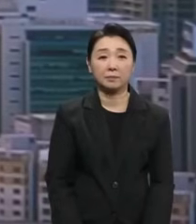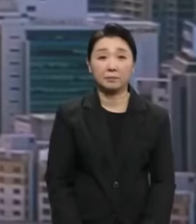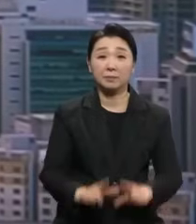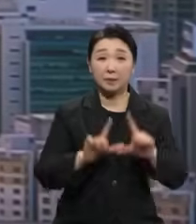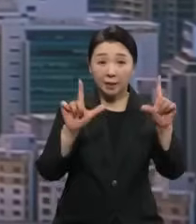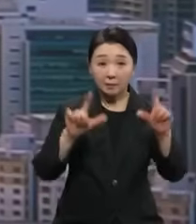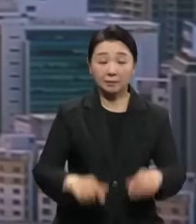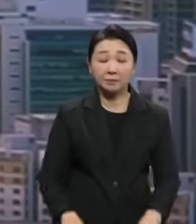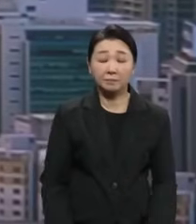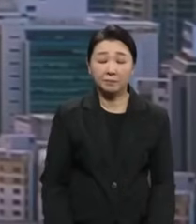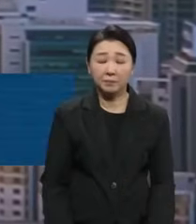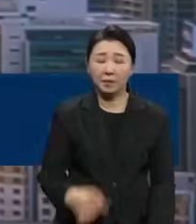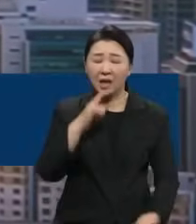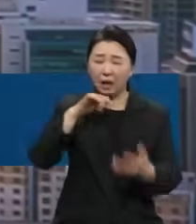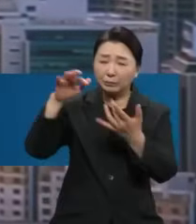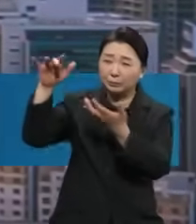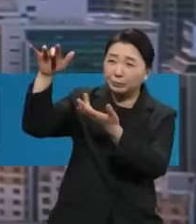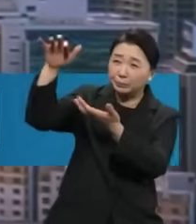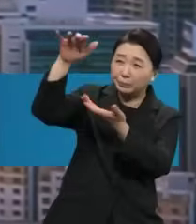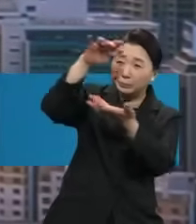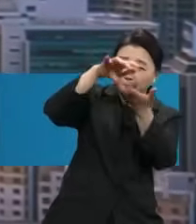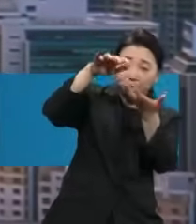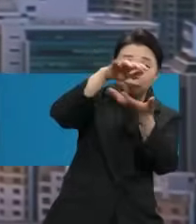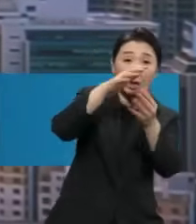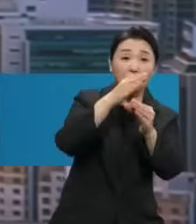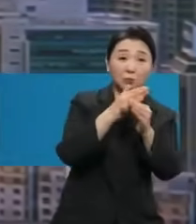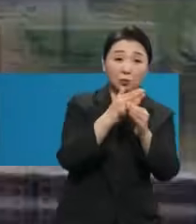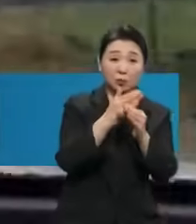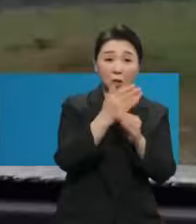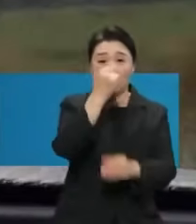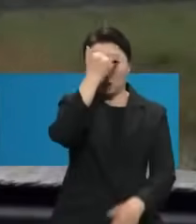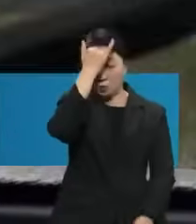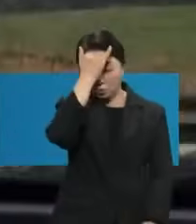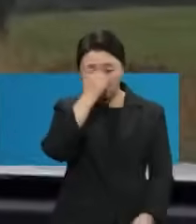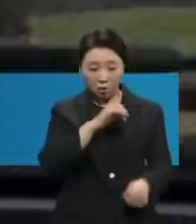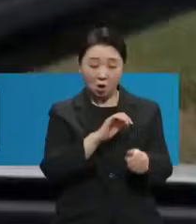날씨입니다. 정체전선이 다시 북상하면서 현재 충청과